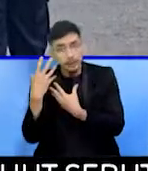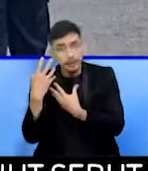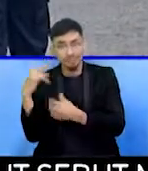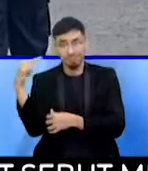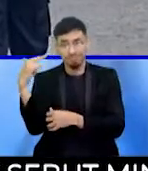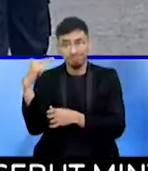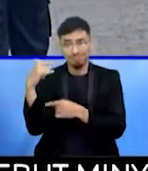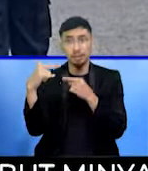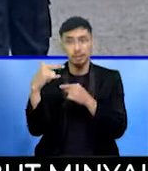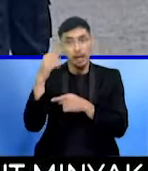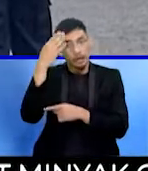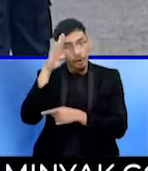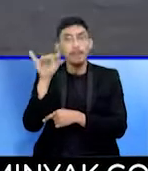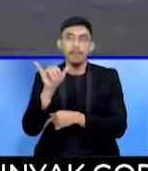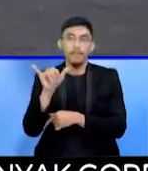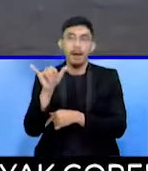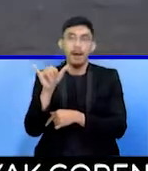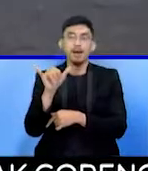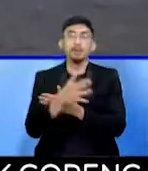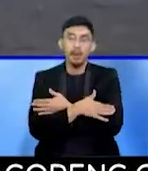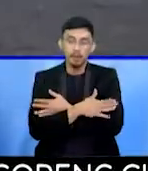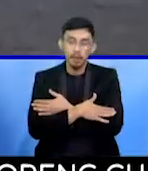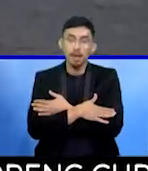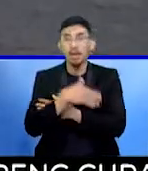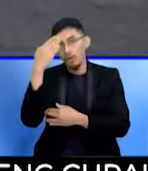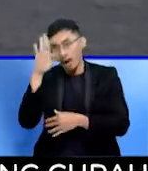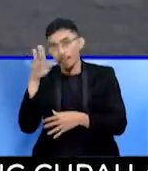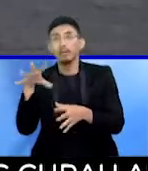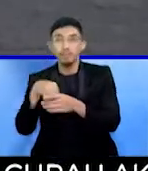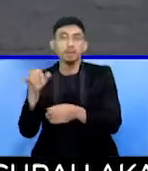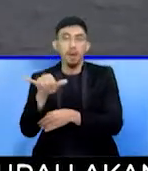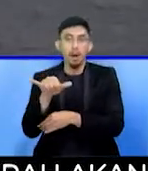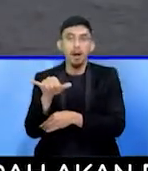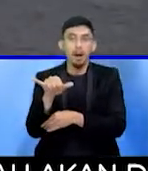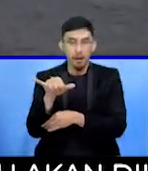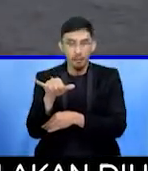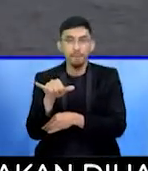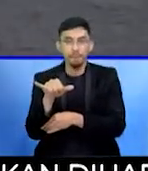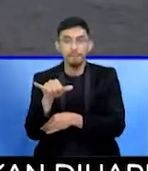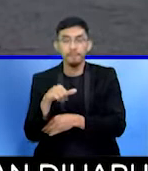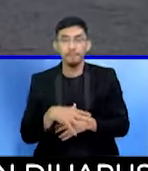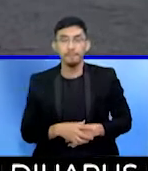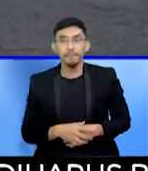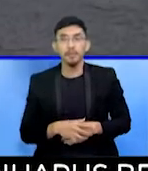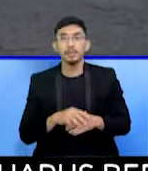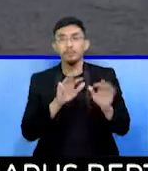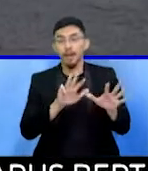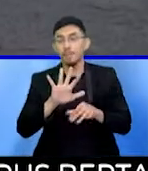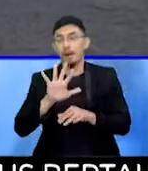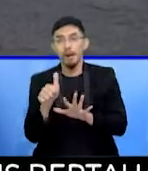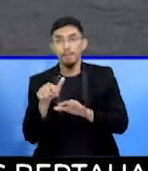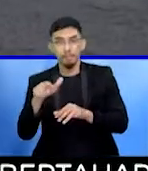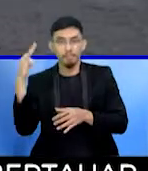Ridwan Kamil, yang mana ini diangkut dengan menggunakan pesawat Qatar Airways QR956 dan diangkut akan tiba